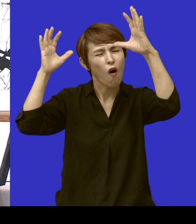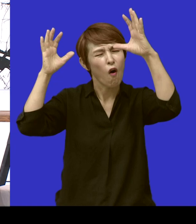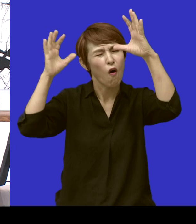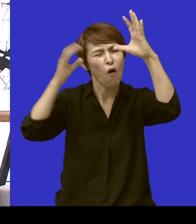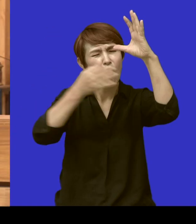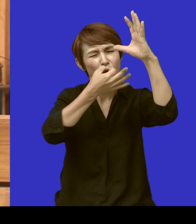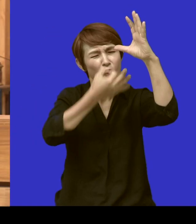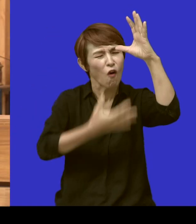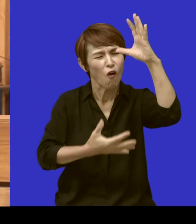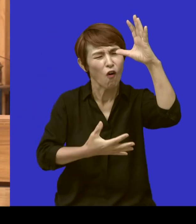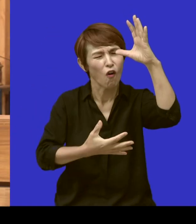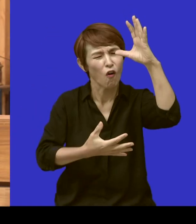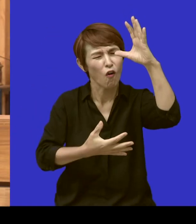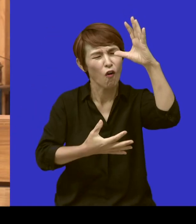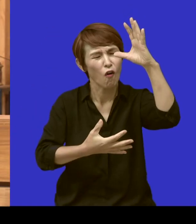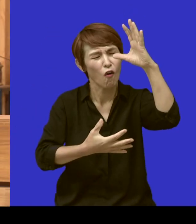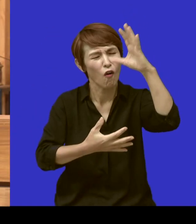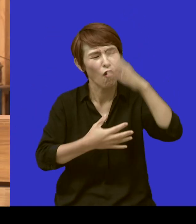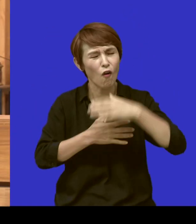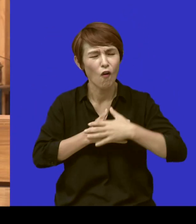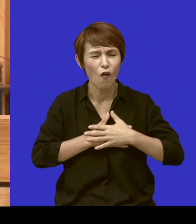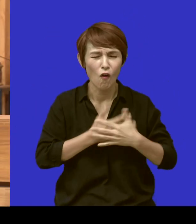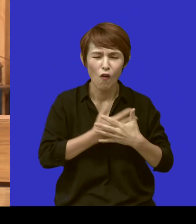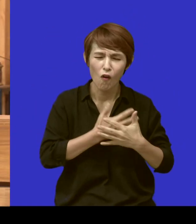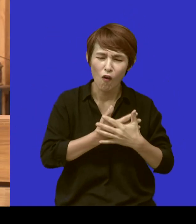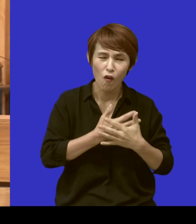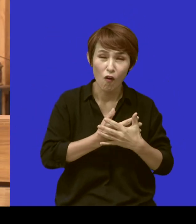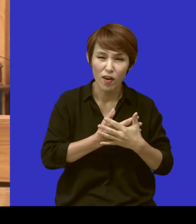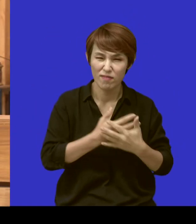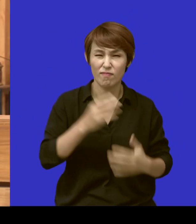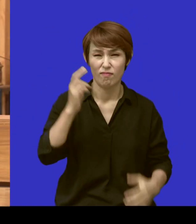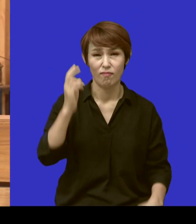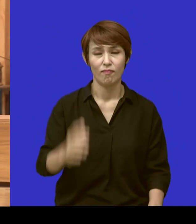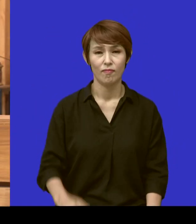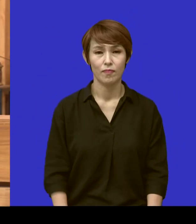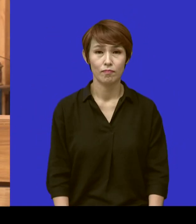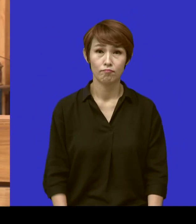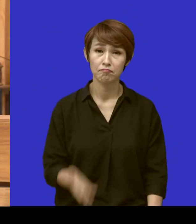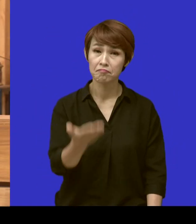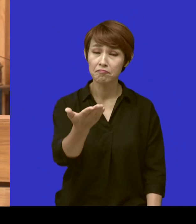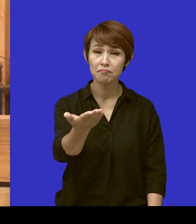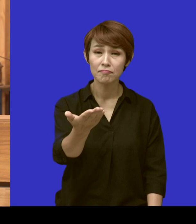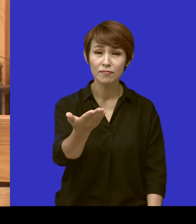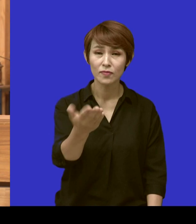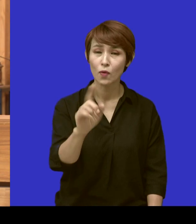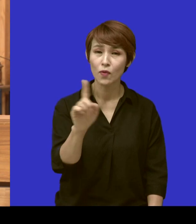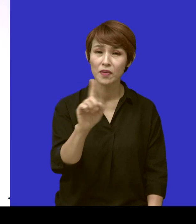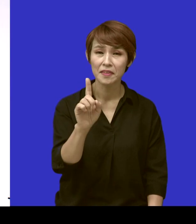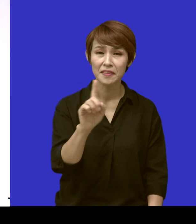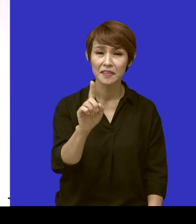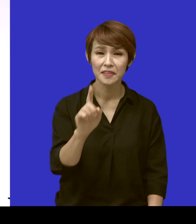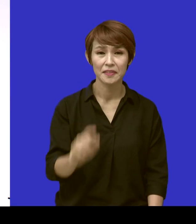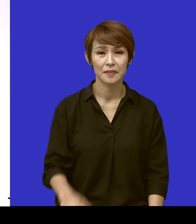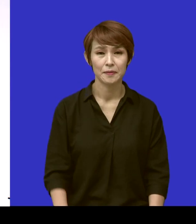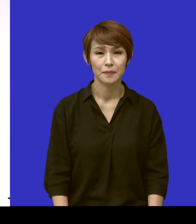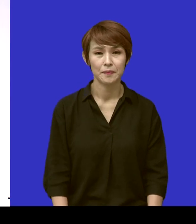사실 어떤 느낌이 굉장히 두렵기도 하죠. 그죠? 예. 우리 형제님은 어떠세요?